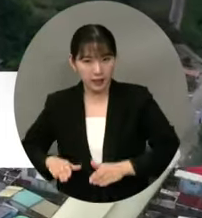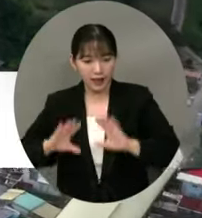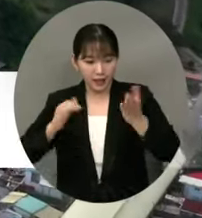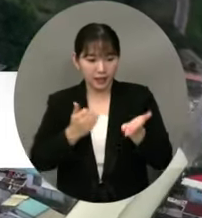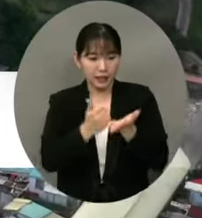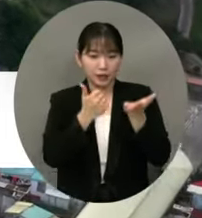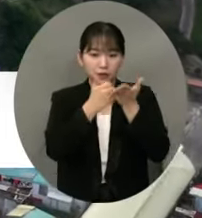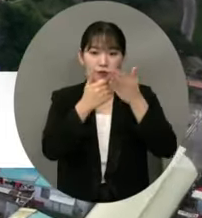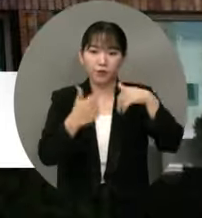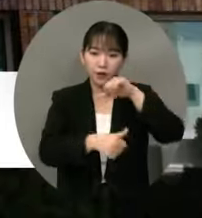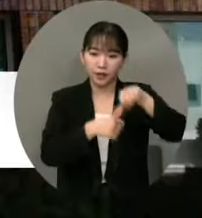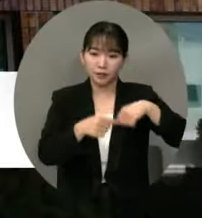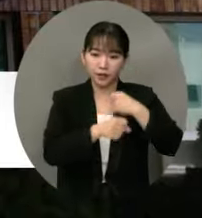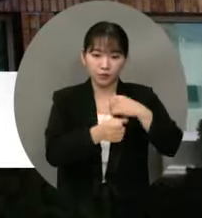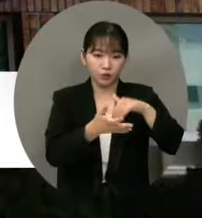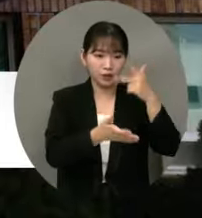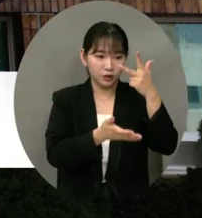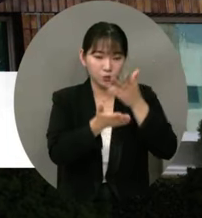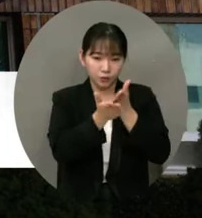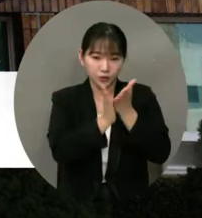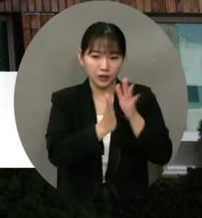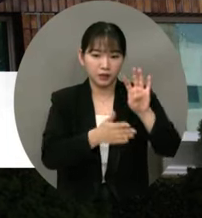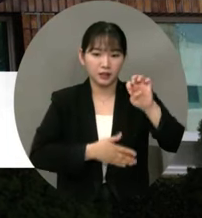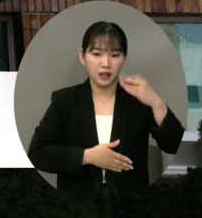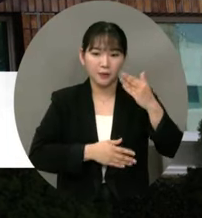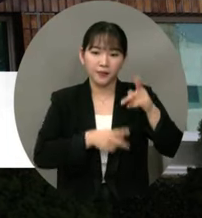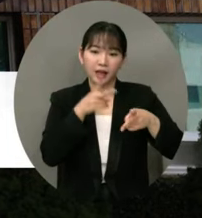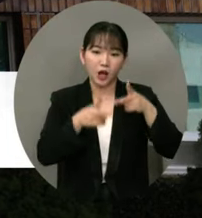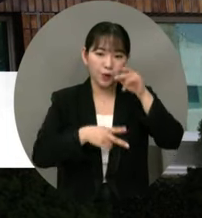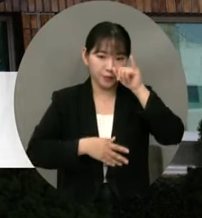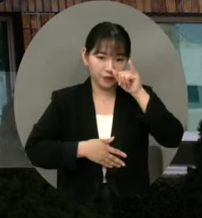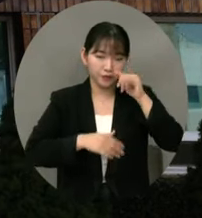조성 등 7개 분야 49개 사업이 담겨 있으며